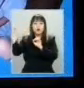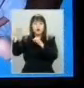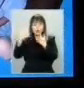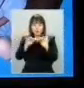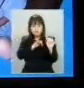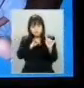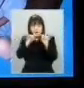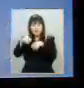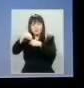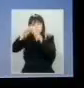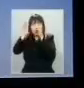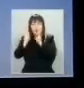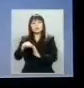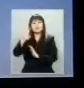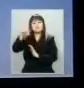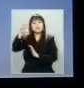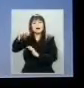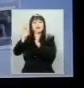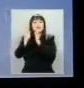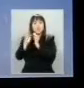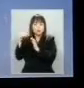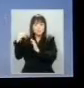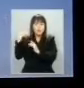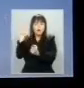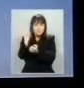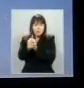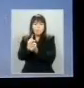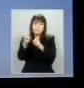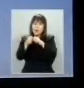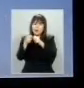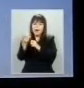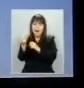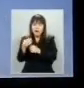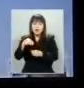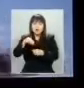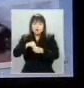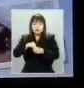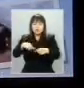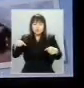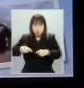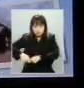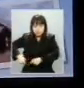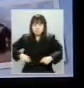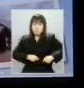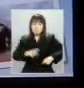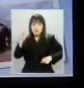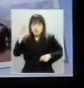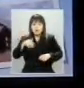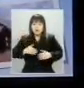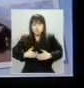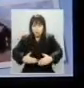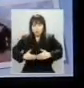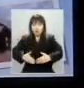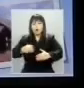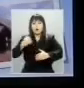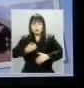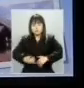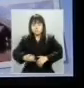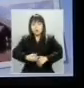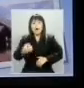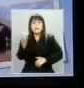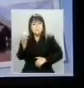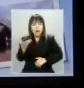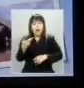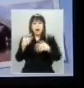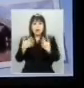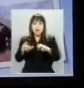า 4,000 คนซึ่งพบปัญหามากในเรื่องการคุมกำเนิดทำให้มีเด็กเล็กอยู่ในศูนย์จำนวนมากและปัญหาที่หลายฝ่